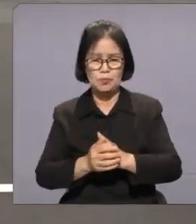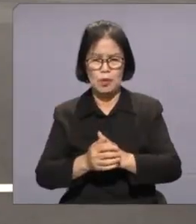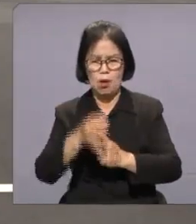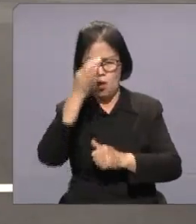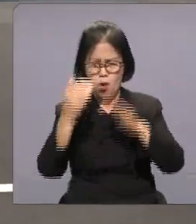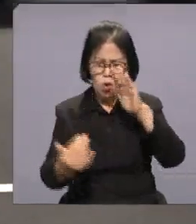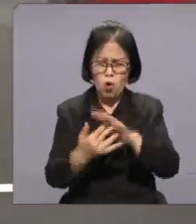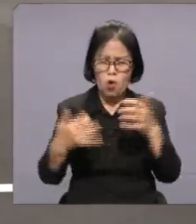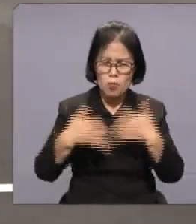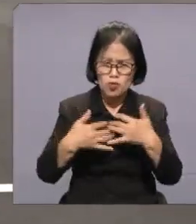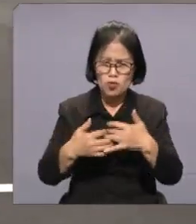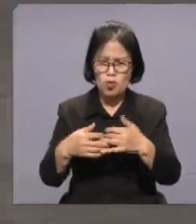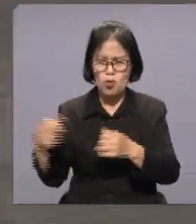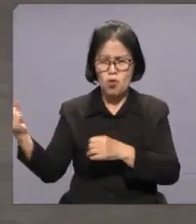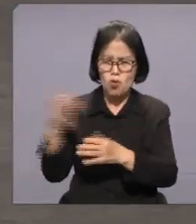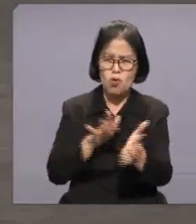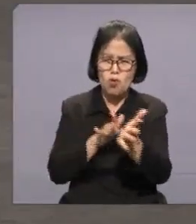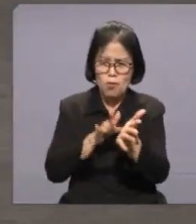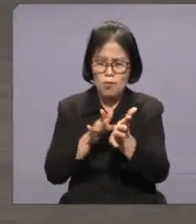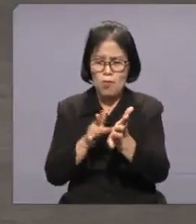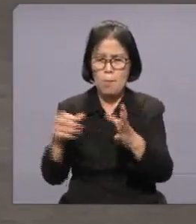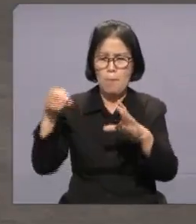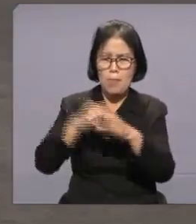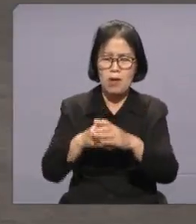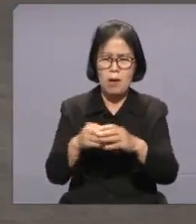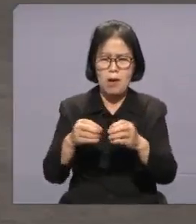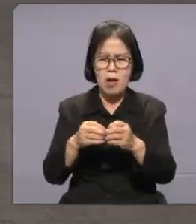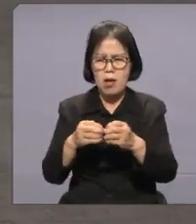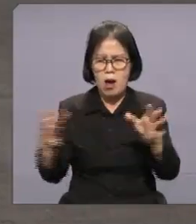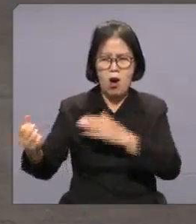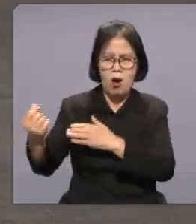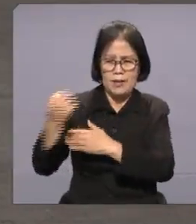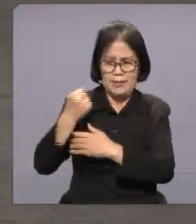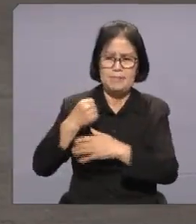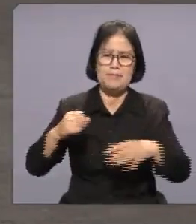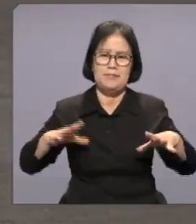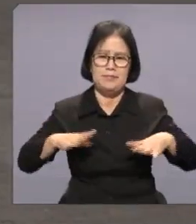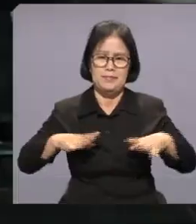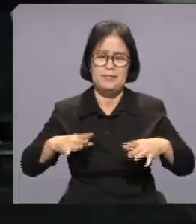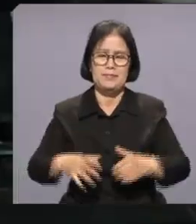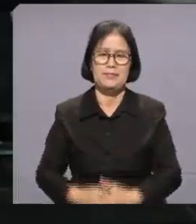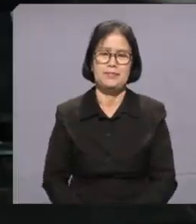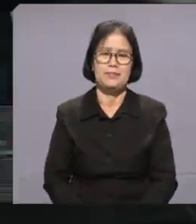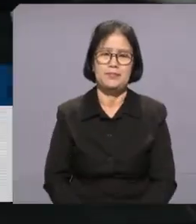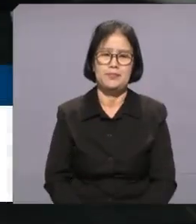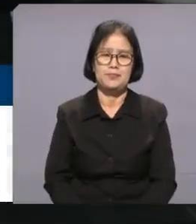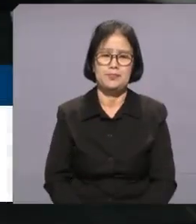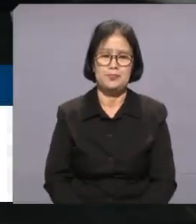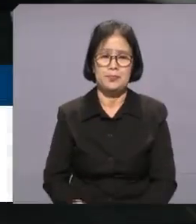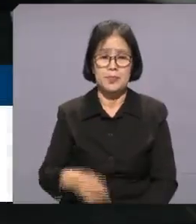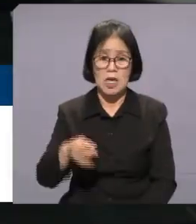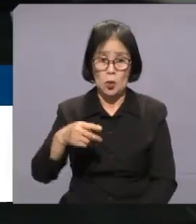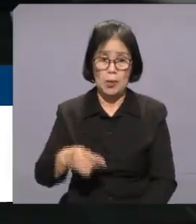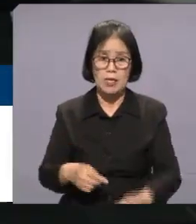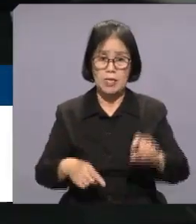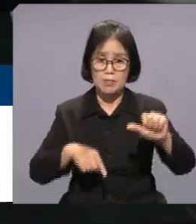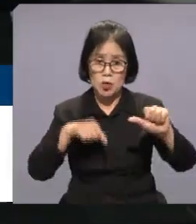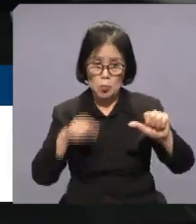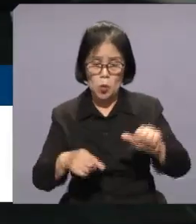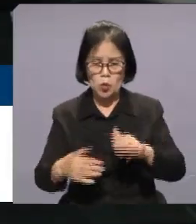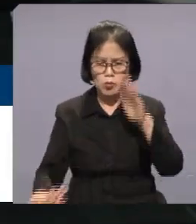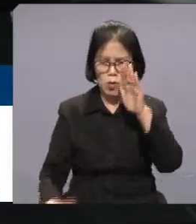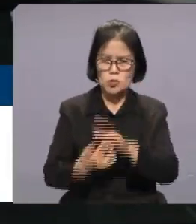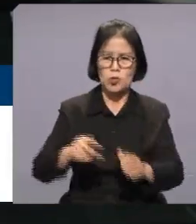고성능 모터와 고출력 배터리를 장착해 폭발적인 가속력을 자랑합니다 제로백 3.5초와 최고속도